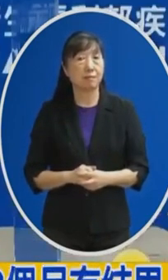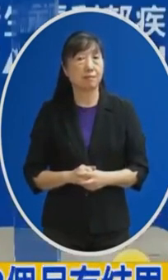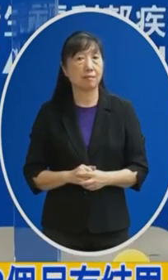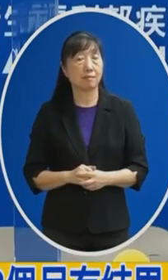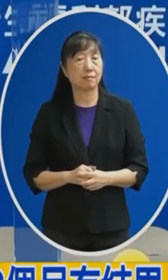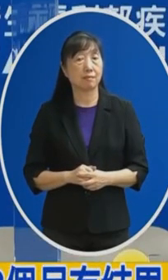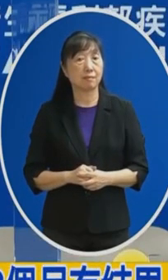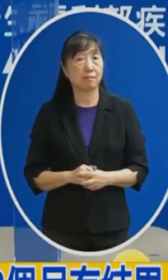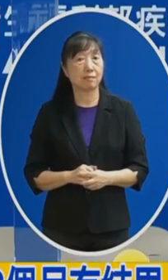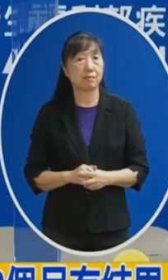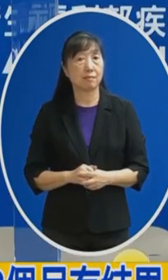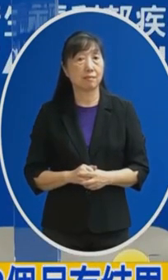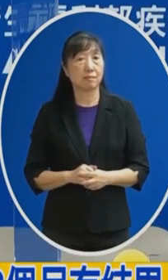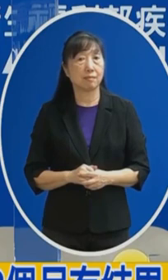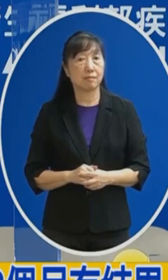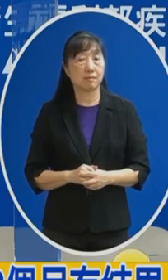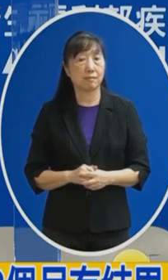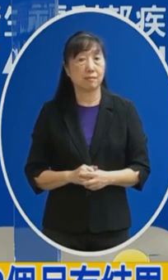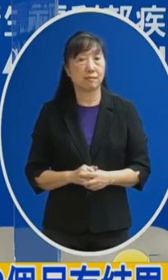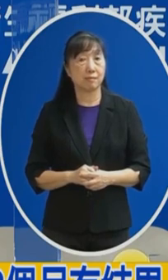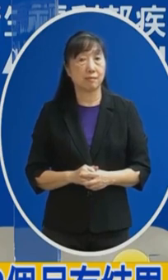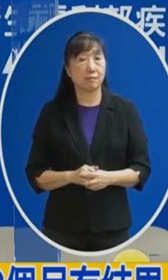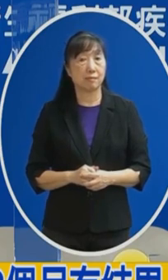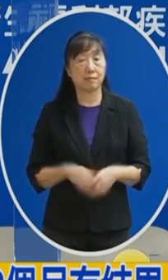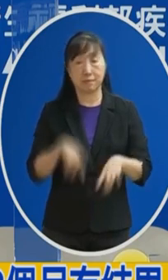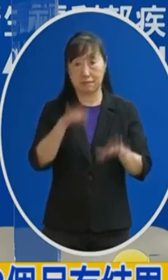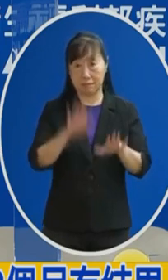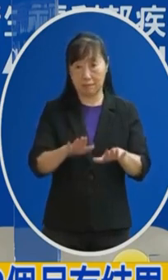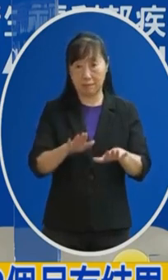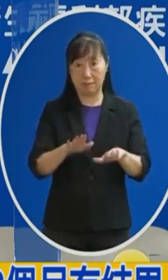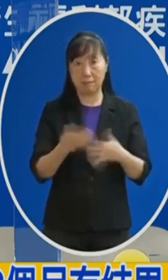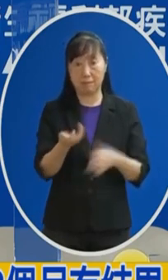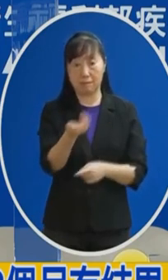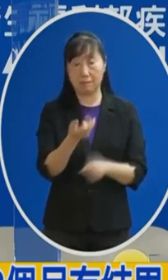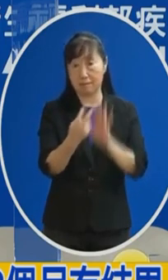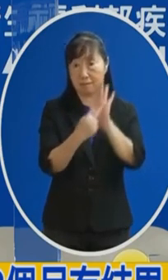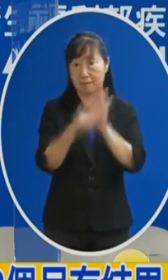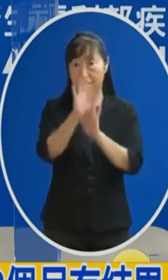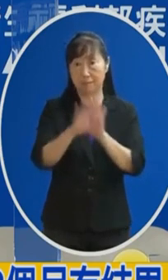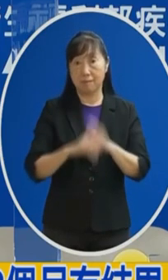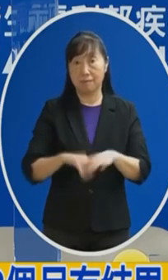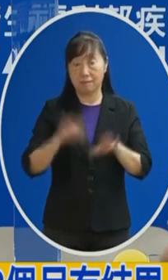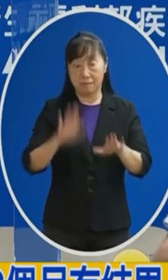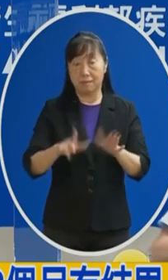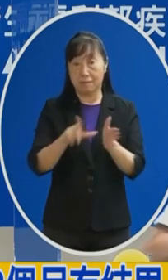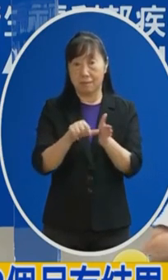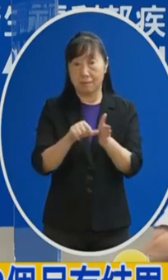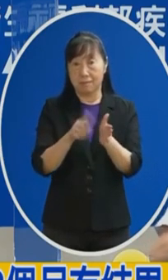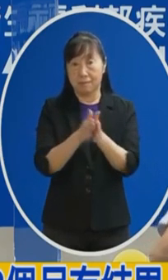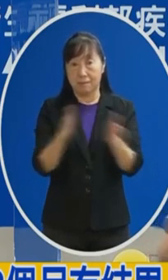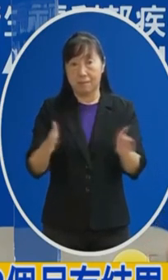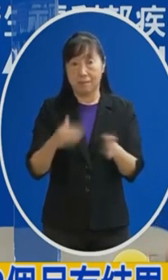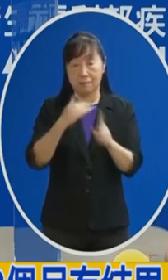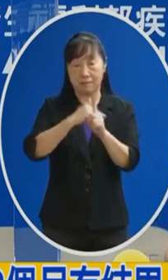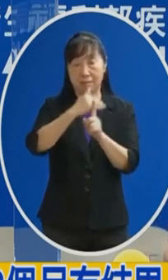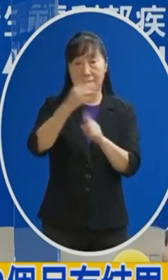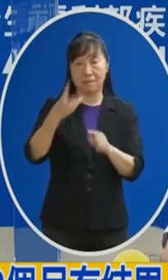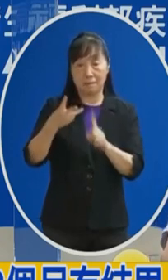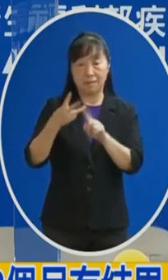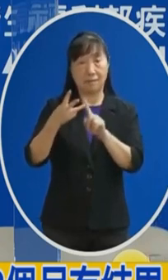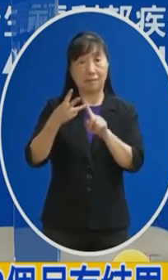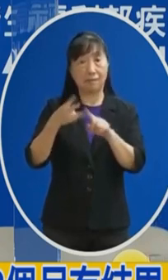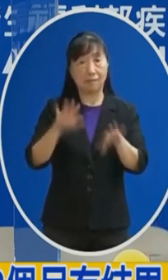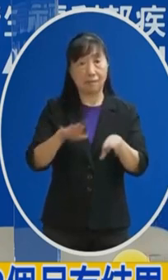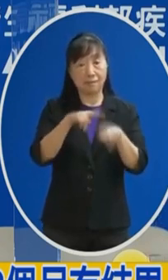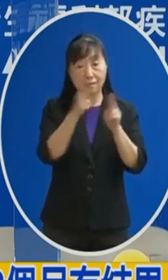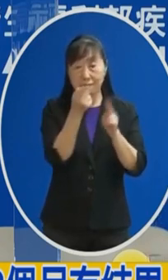好，就那个现阶段刚有说明，现阶段我们做3级的适度开放，那所